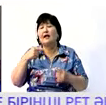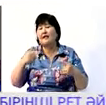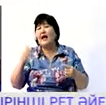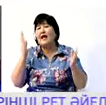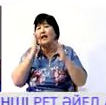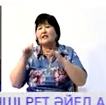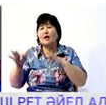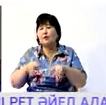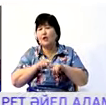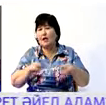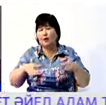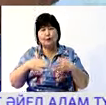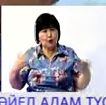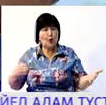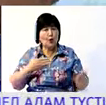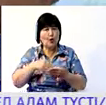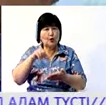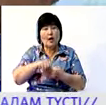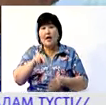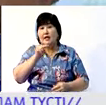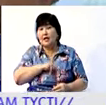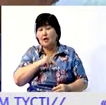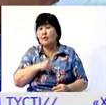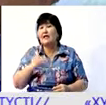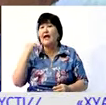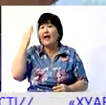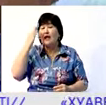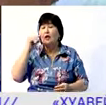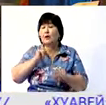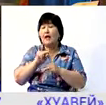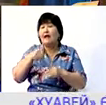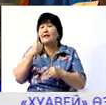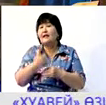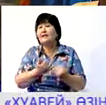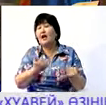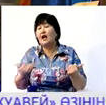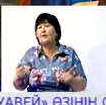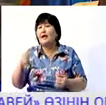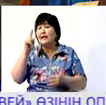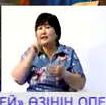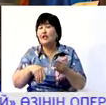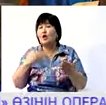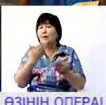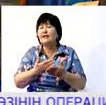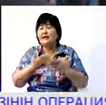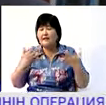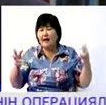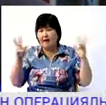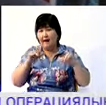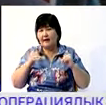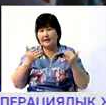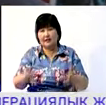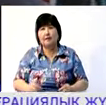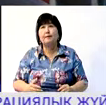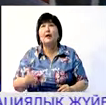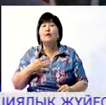бейбіт жолмен таралуына зор үлесін қосқан. Еңбектерінде теологиялық ілімнің негіздерін қамтып, сенім мәселелерін терең қарастырды. Біздің